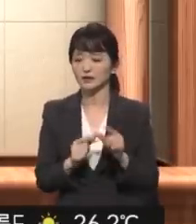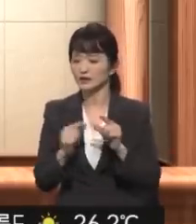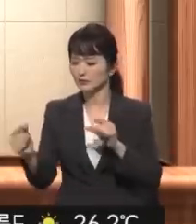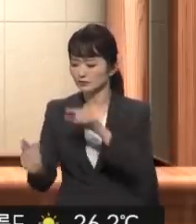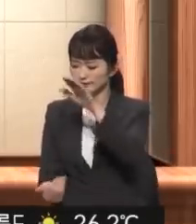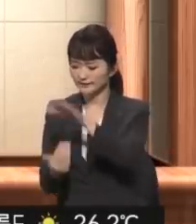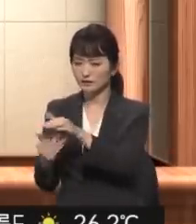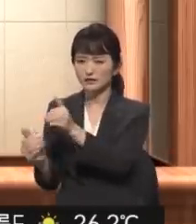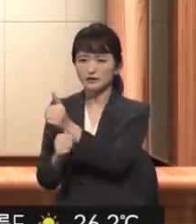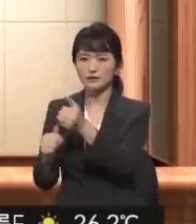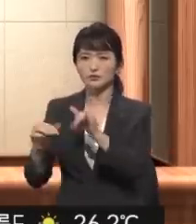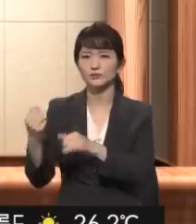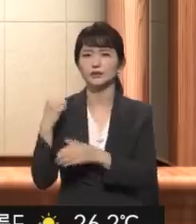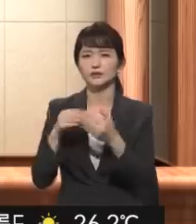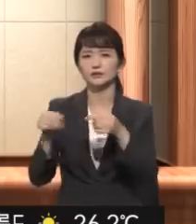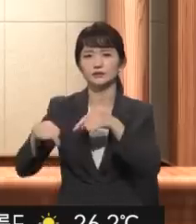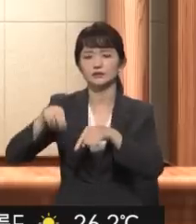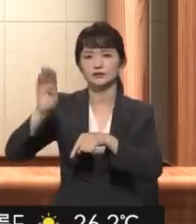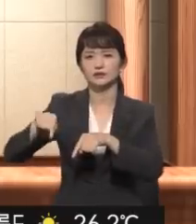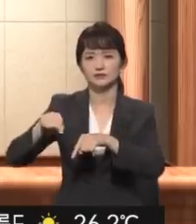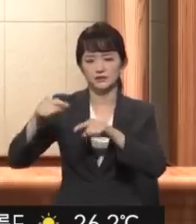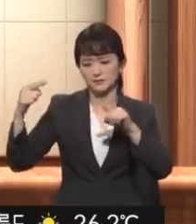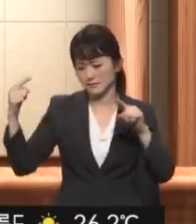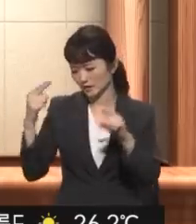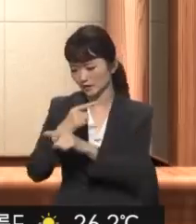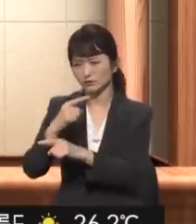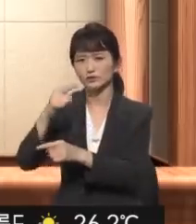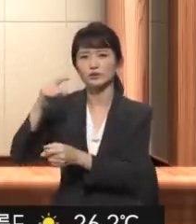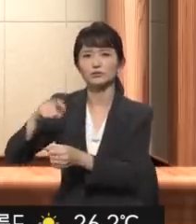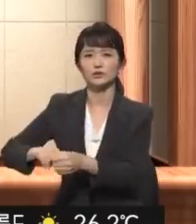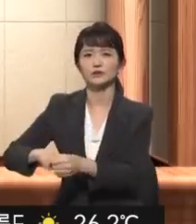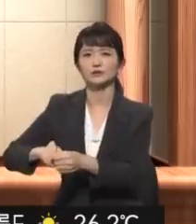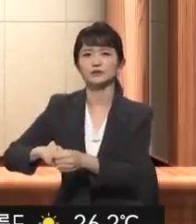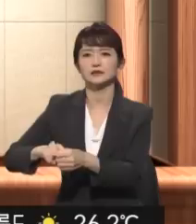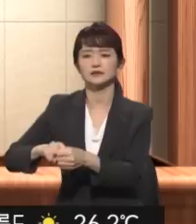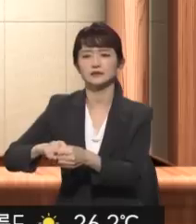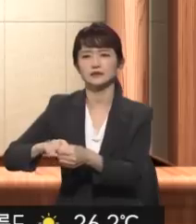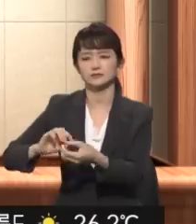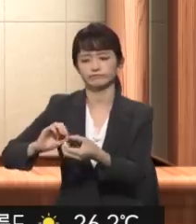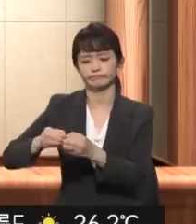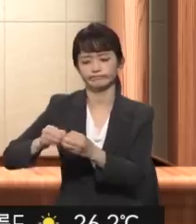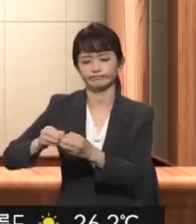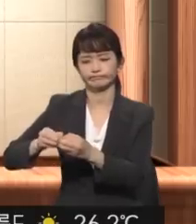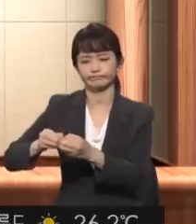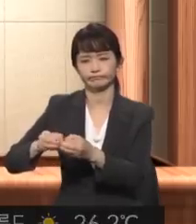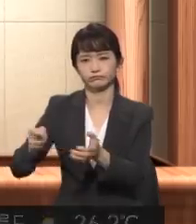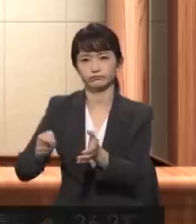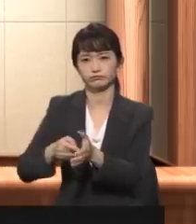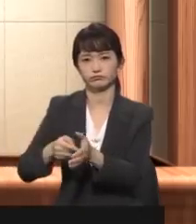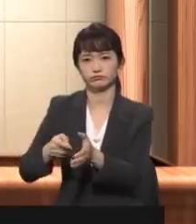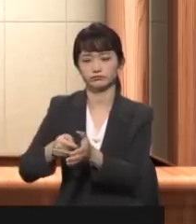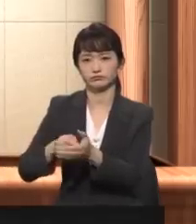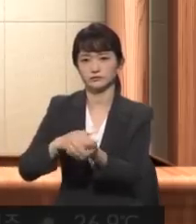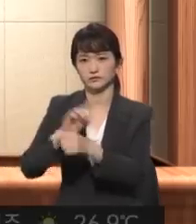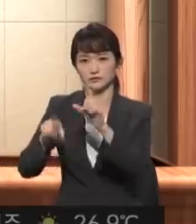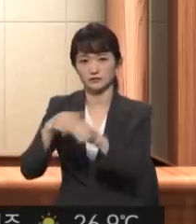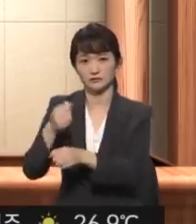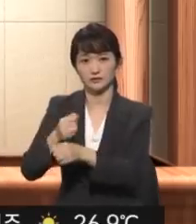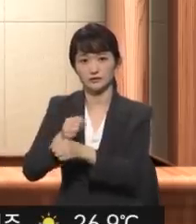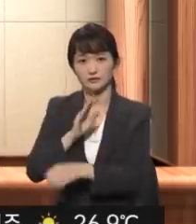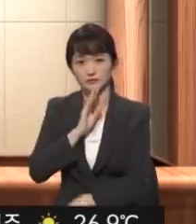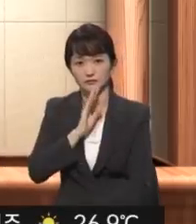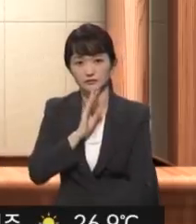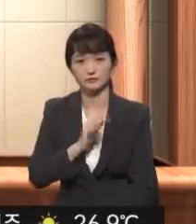연들이 국민 amg 도 체제 전환을 위하여 비상 상황을 만들었다고 보는 것이 타당하다 라고